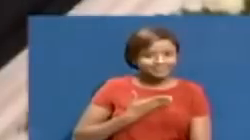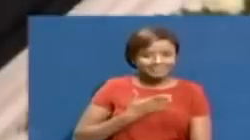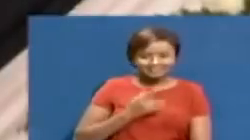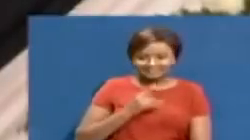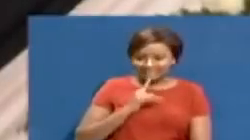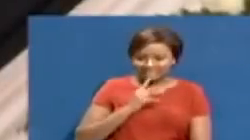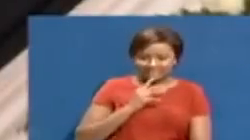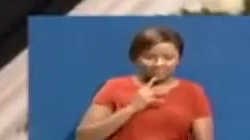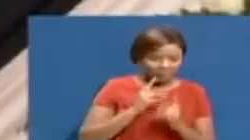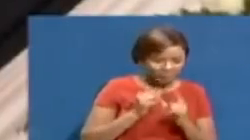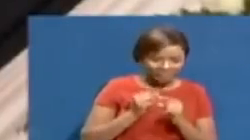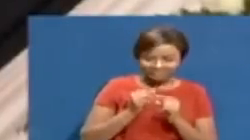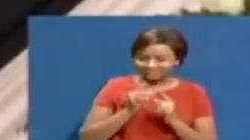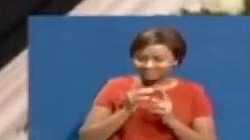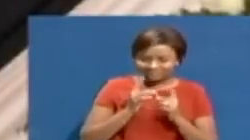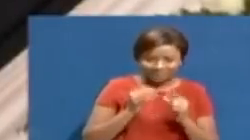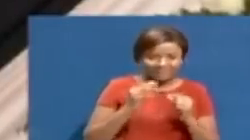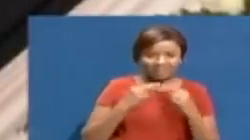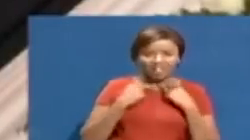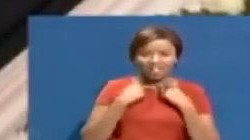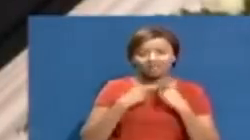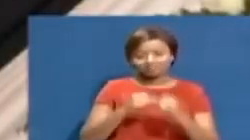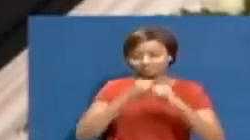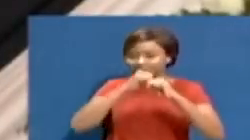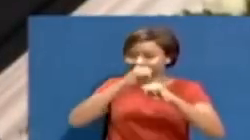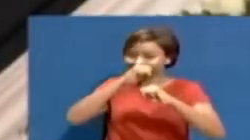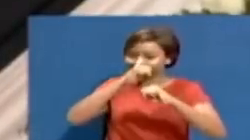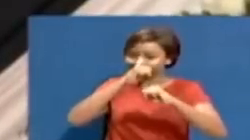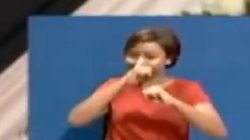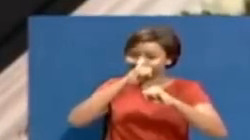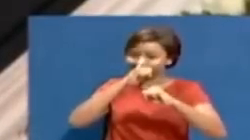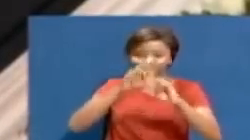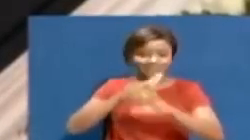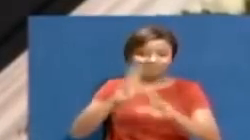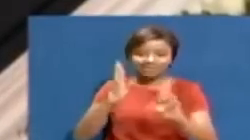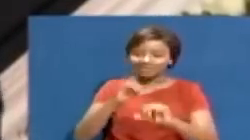akishindwa na ya kusema, ngumi zimekunjwa tayari.